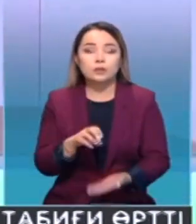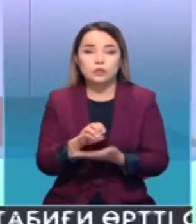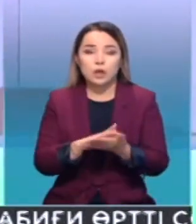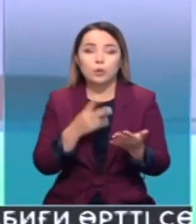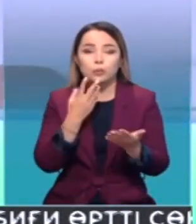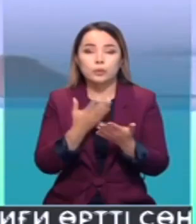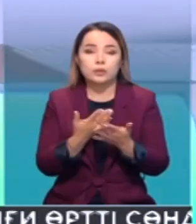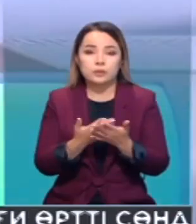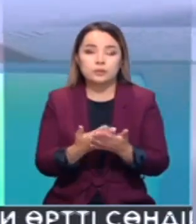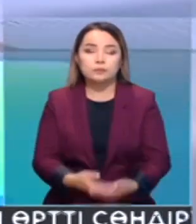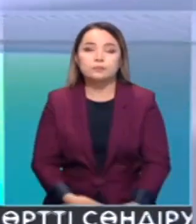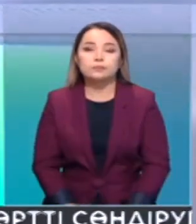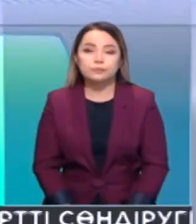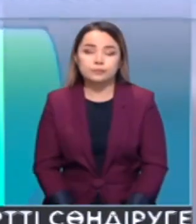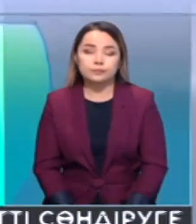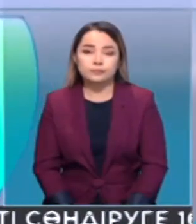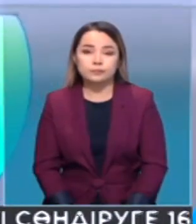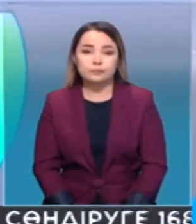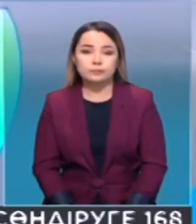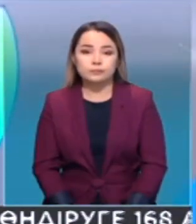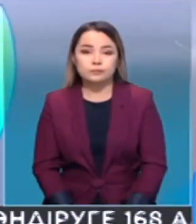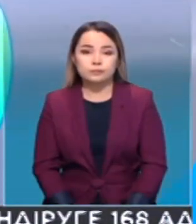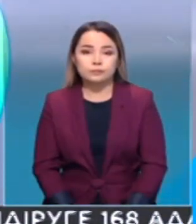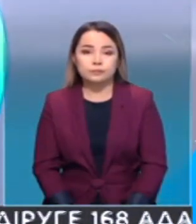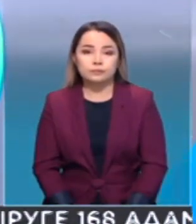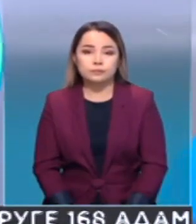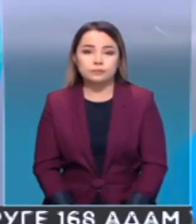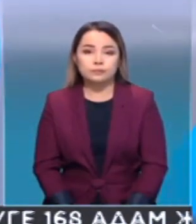алда көретіндеріміз.